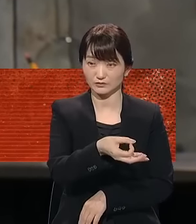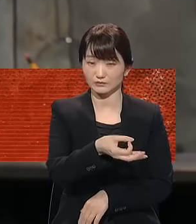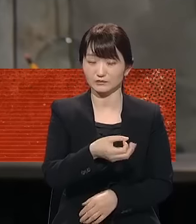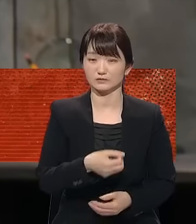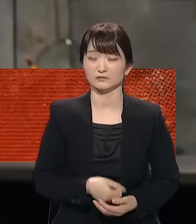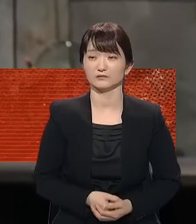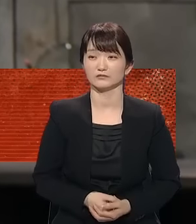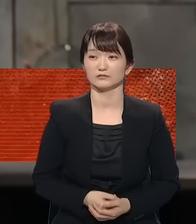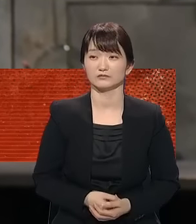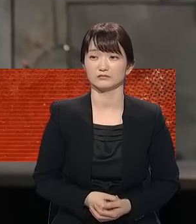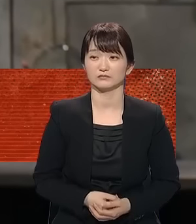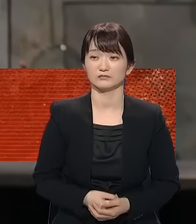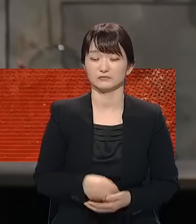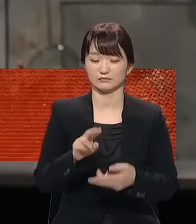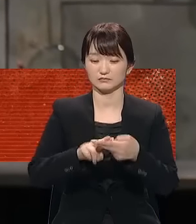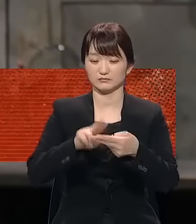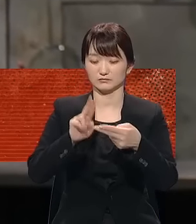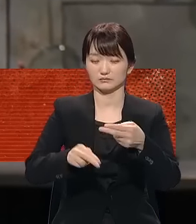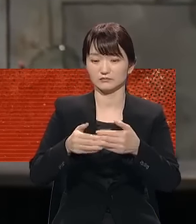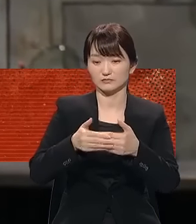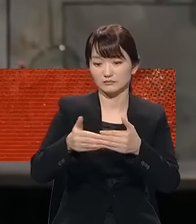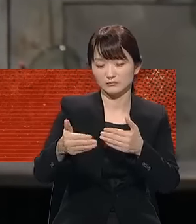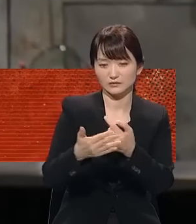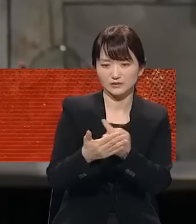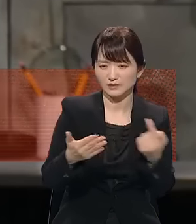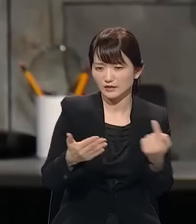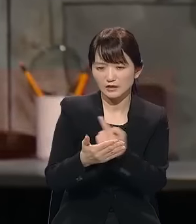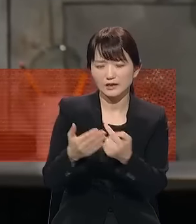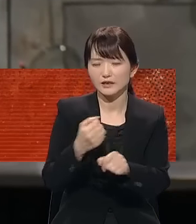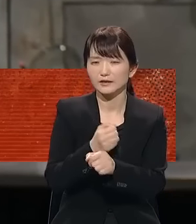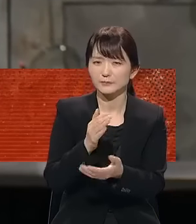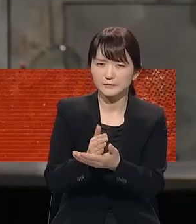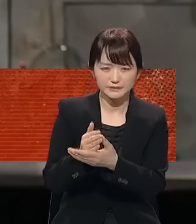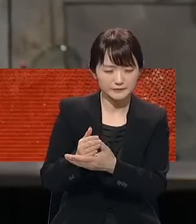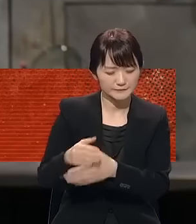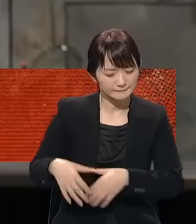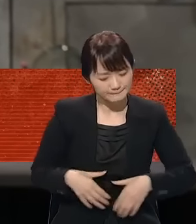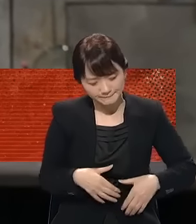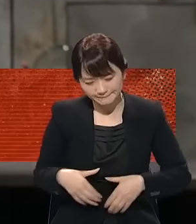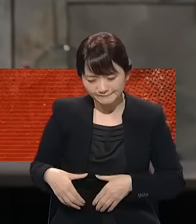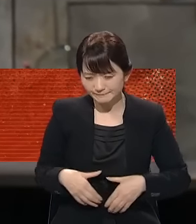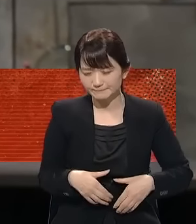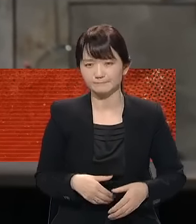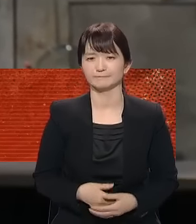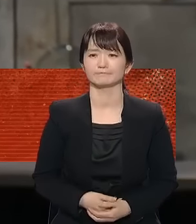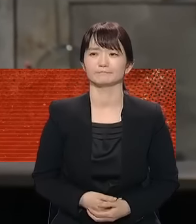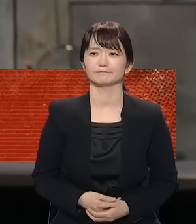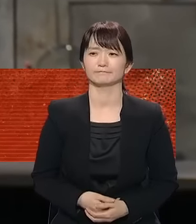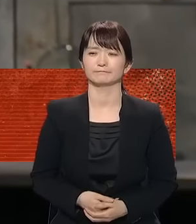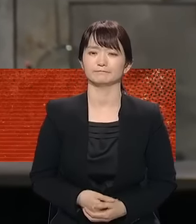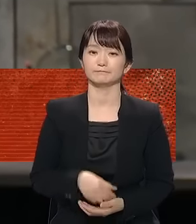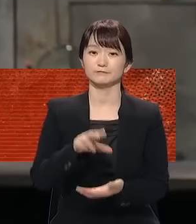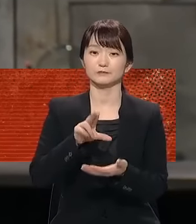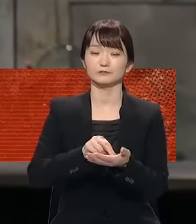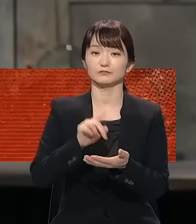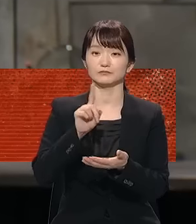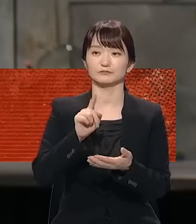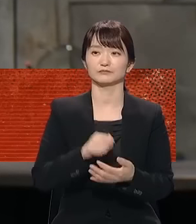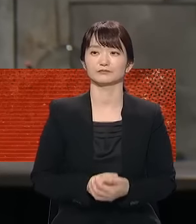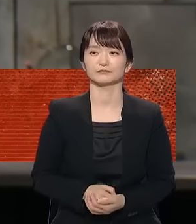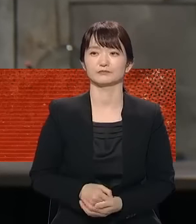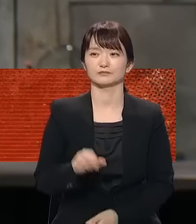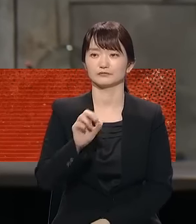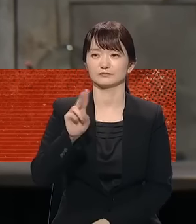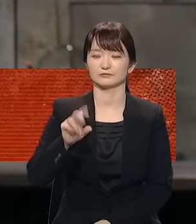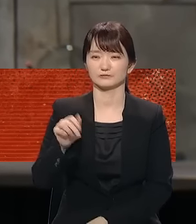그냥이 형사절차에서 빠져 나올까 말까 그런 고민을 합니다 그니까 그런 고민을 충분히 했을 건데 문제가 있어요 좀 전에 양변호사 조금